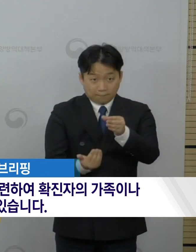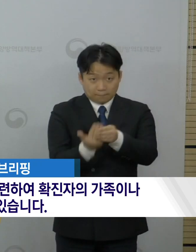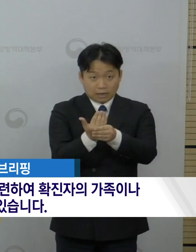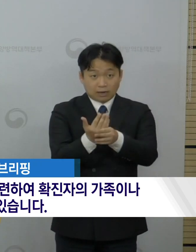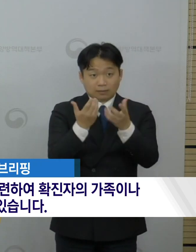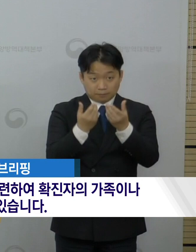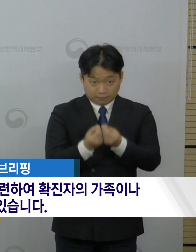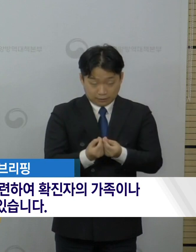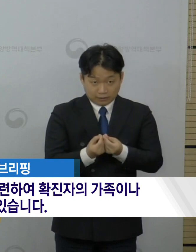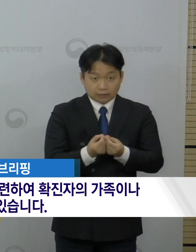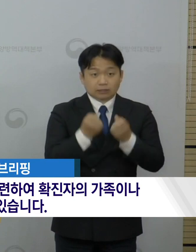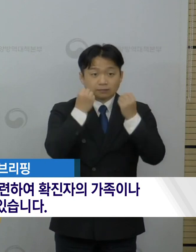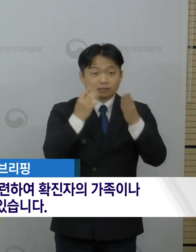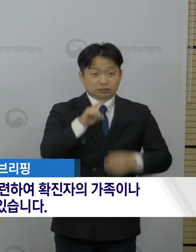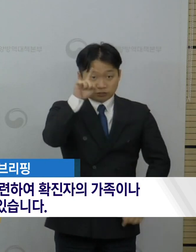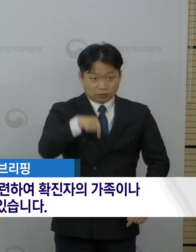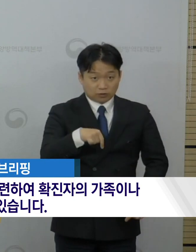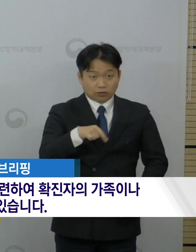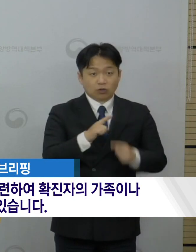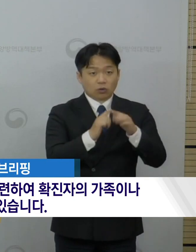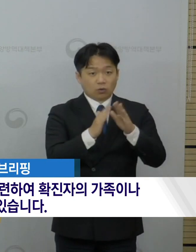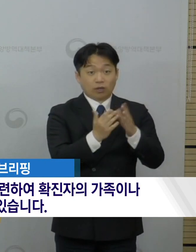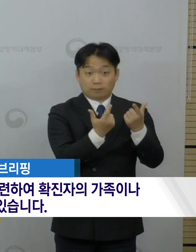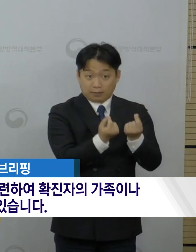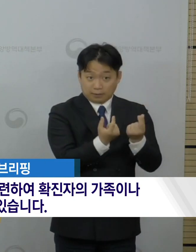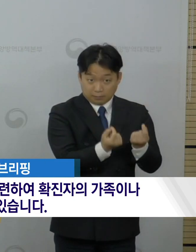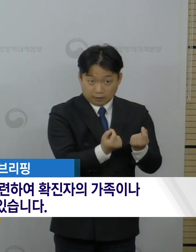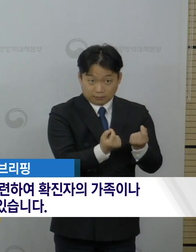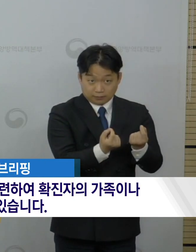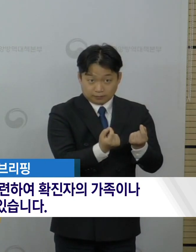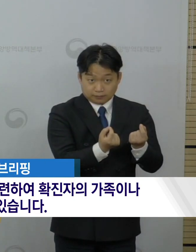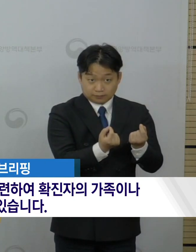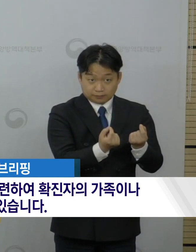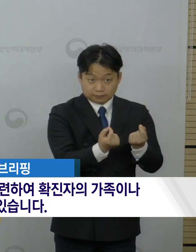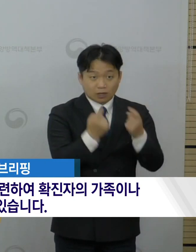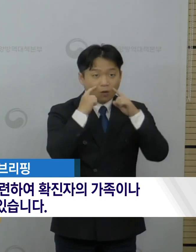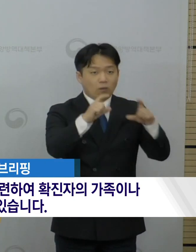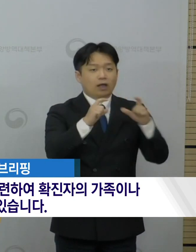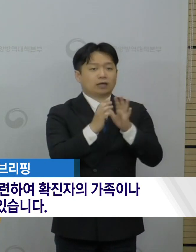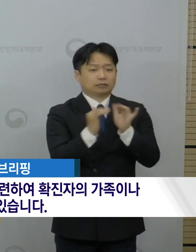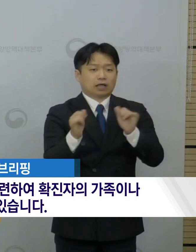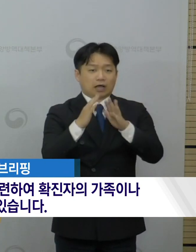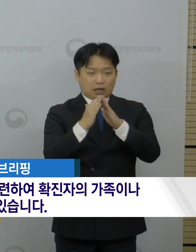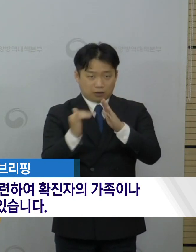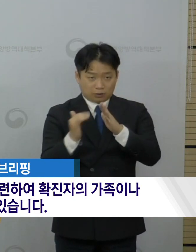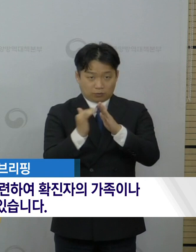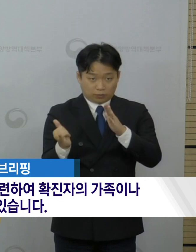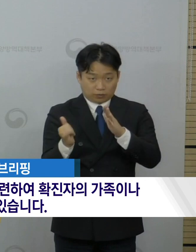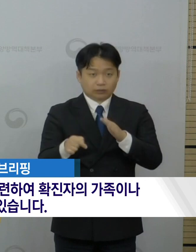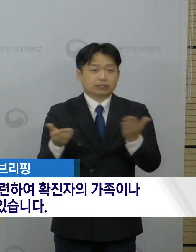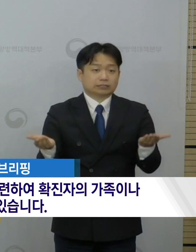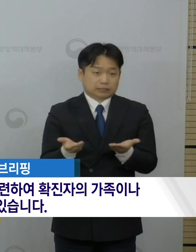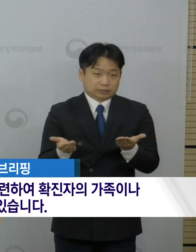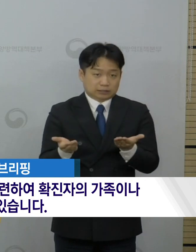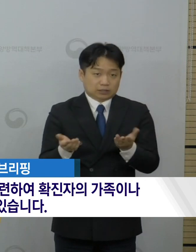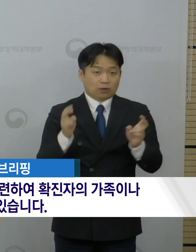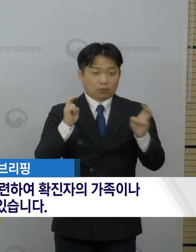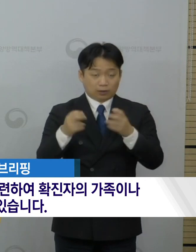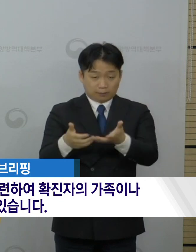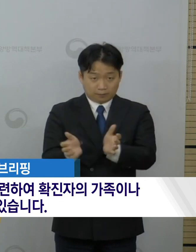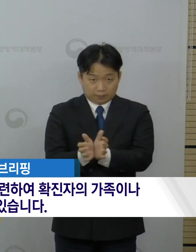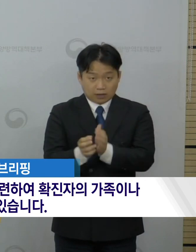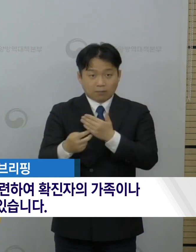주로 신천지 대구교회 4배 등과 관련하여 확진 자 의 가족이나 근무하는 집단 시설